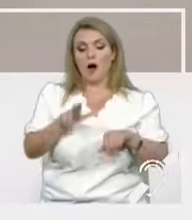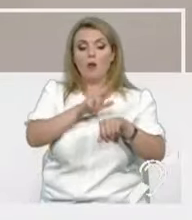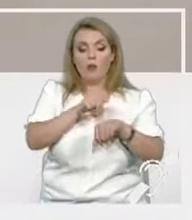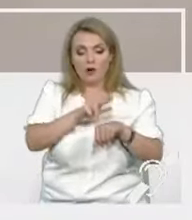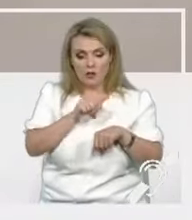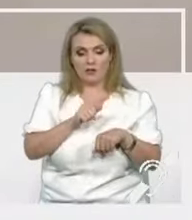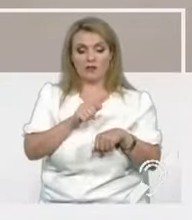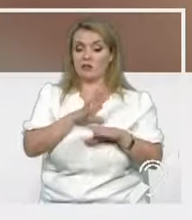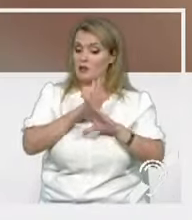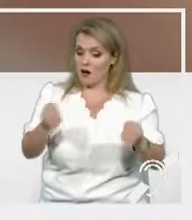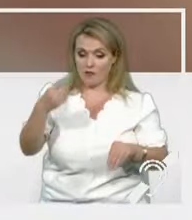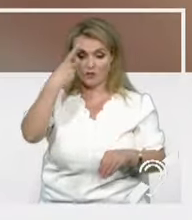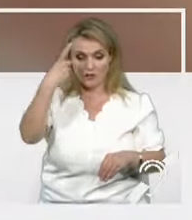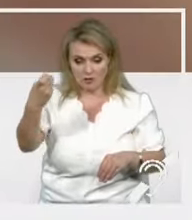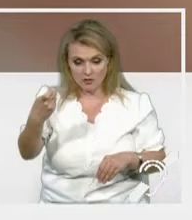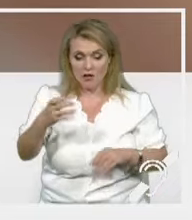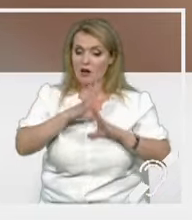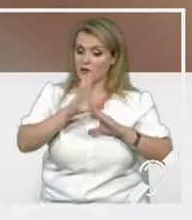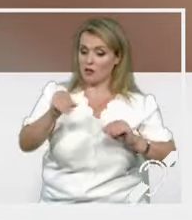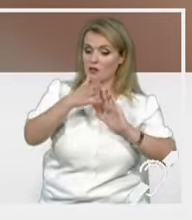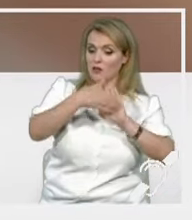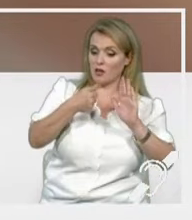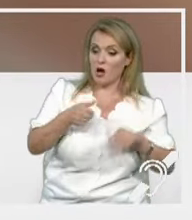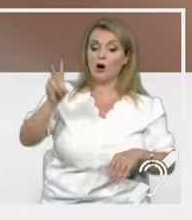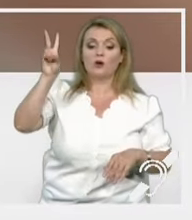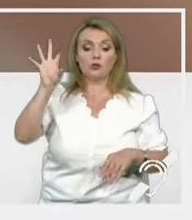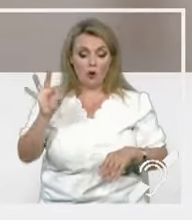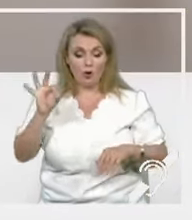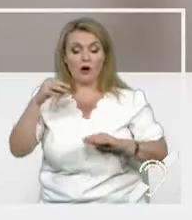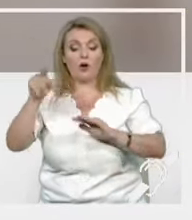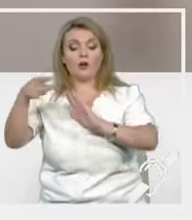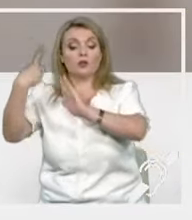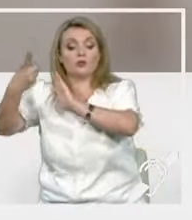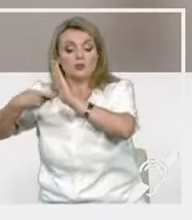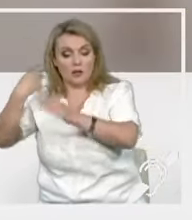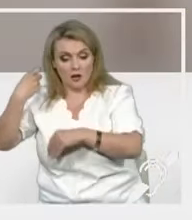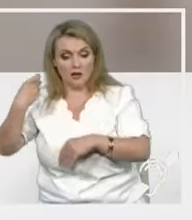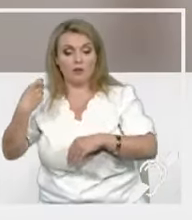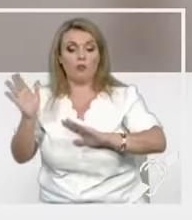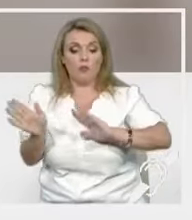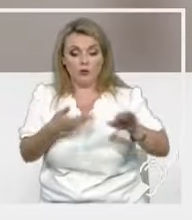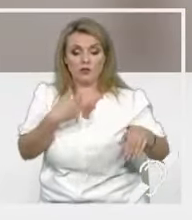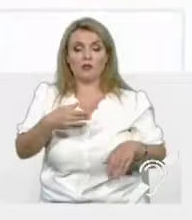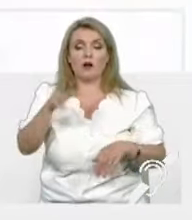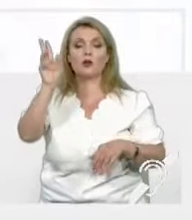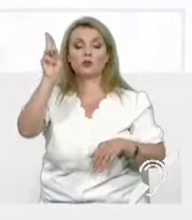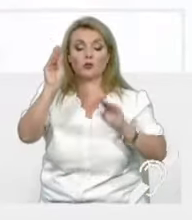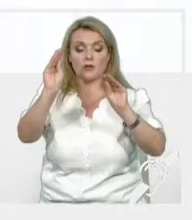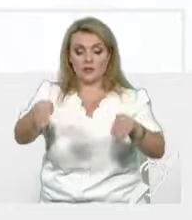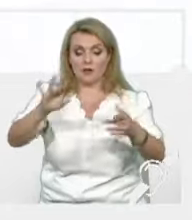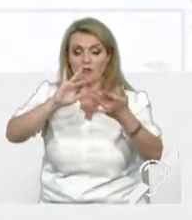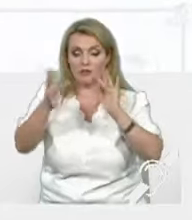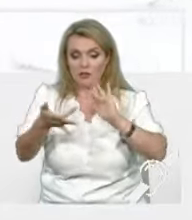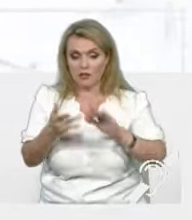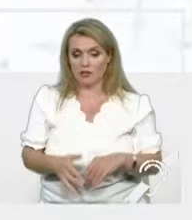Poliția nu a fost anunțată, dar s-a autosesizat după ce un martor a publicat imagini de la incidentul de pe terenul de sport. Încă nu a